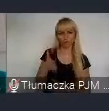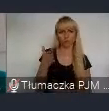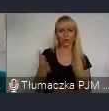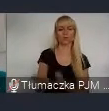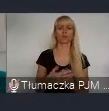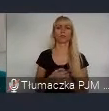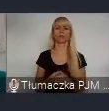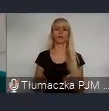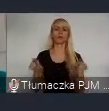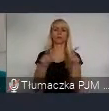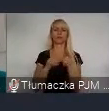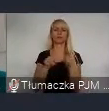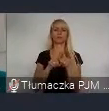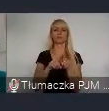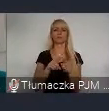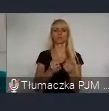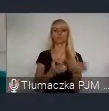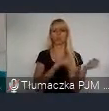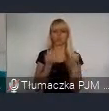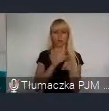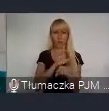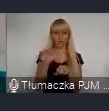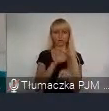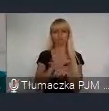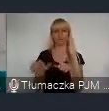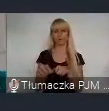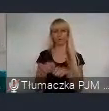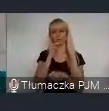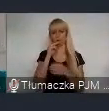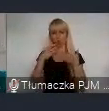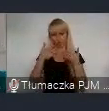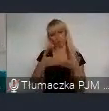wsparcie transportu wodnego śródlądowego.